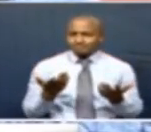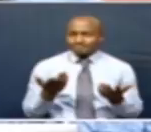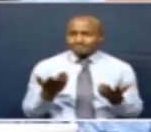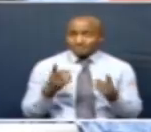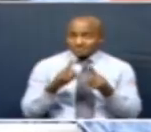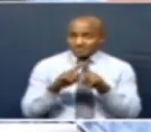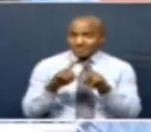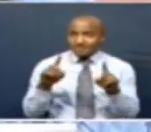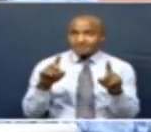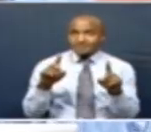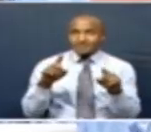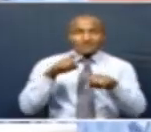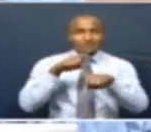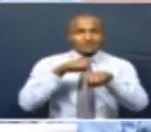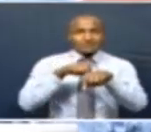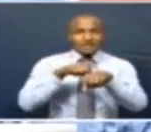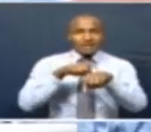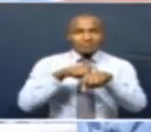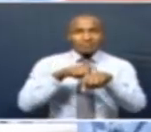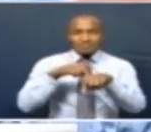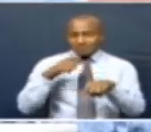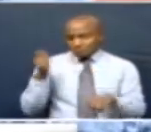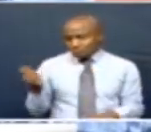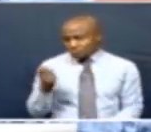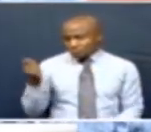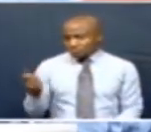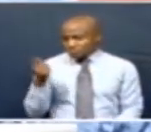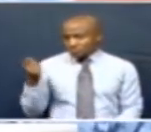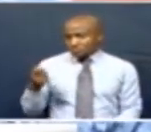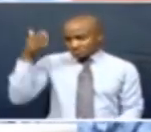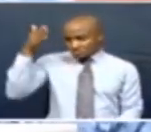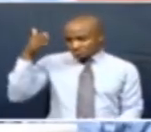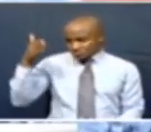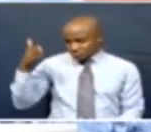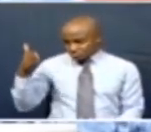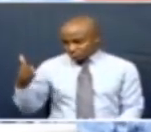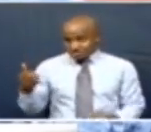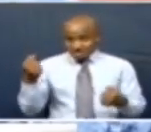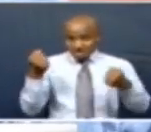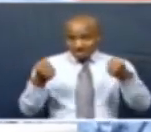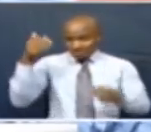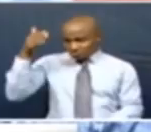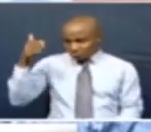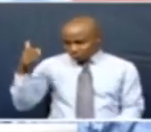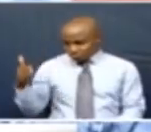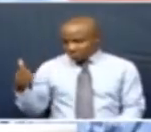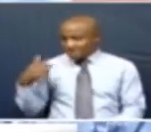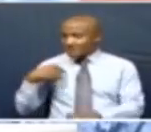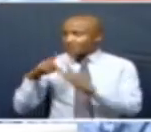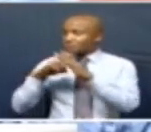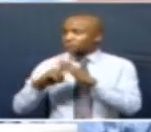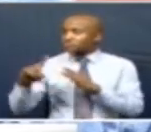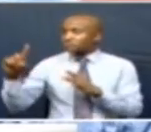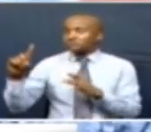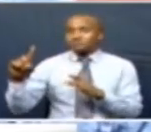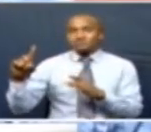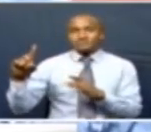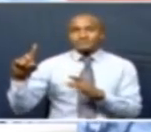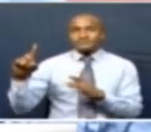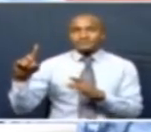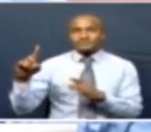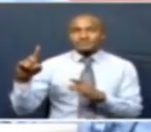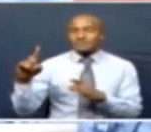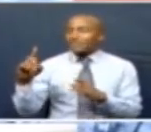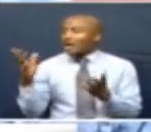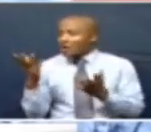But wakati tu niliweza kusunguza hii kitu ya kutengusha kioo. Ikakubali tu kutoka mimi niingia huko ndani na siku hata sikutaka